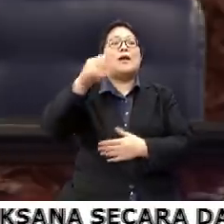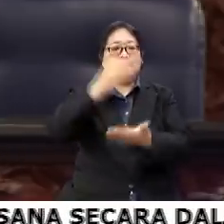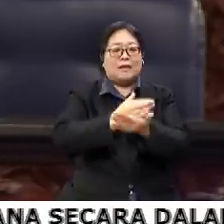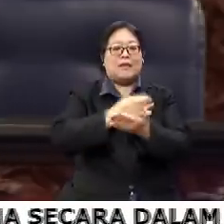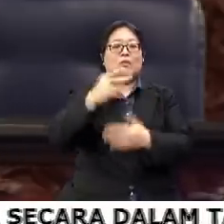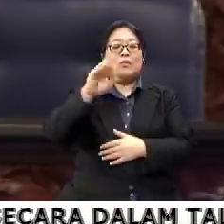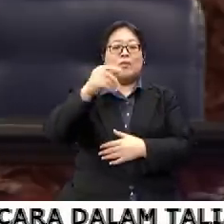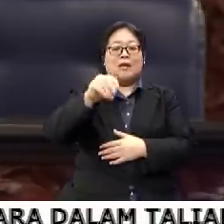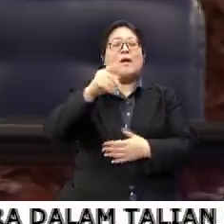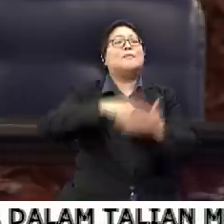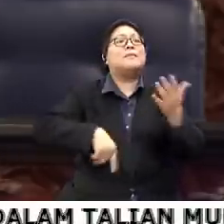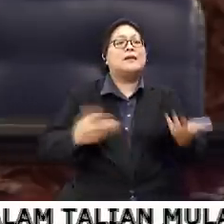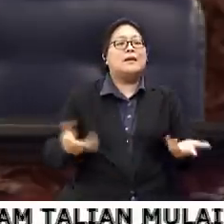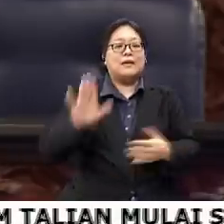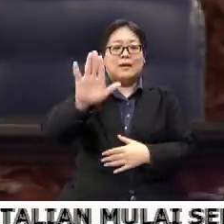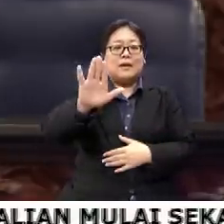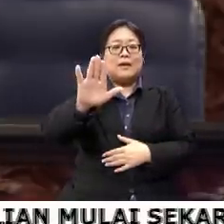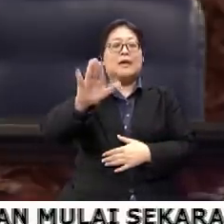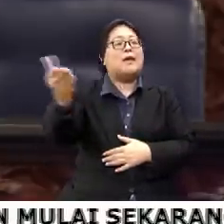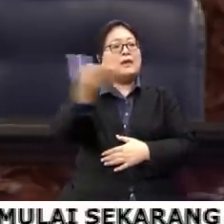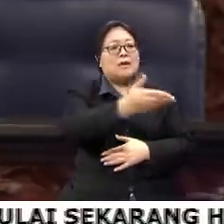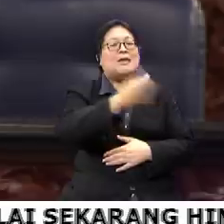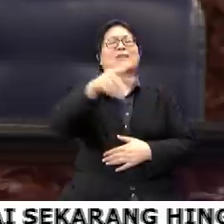Bagi saya cakap. Ulu Langat kena aju.